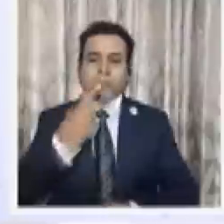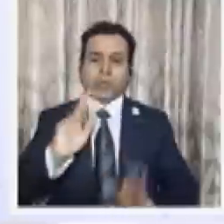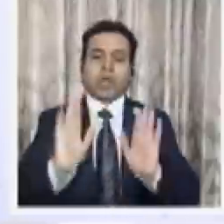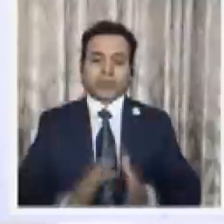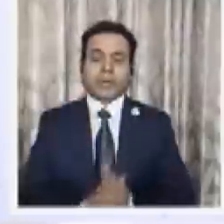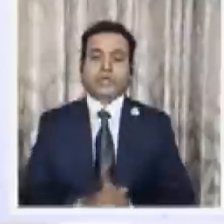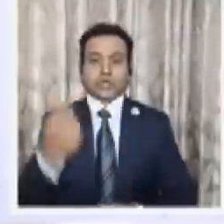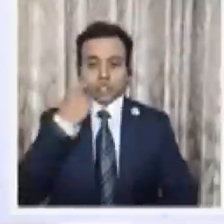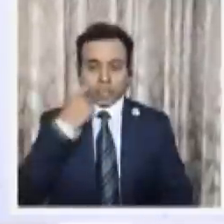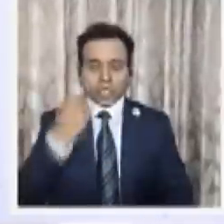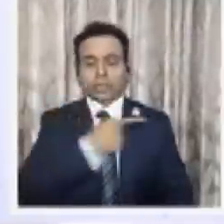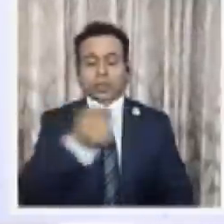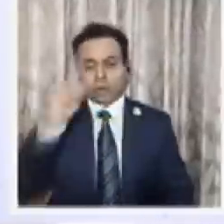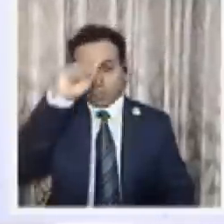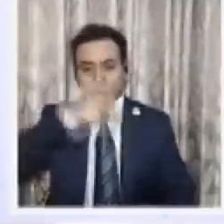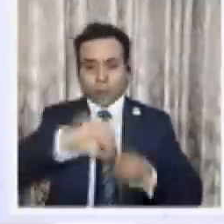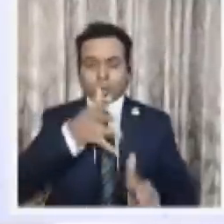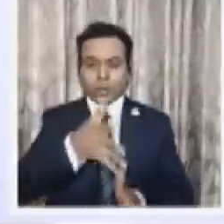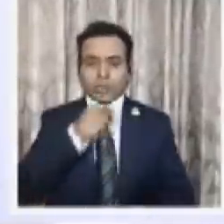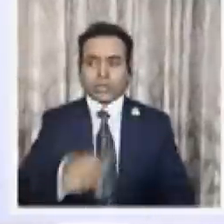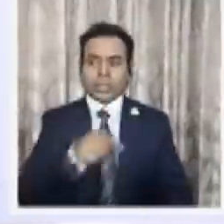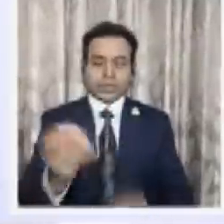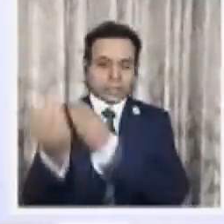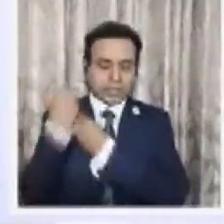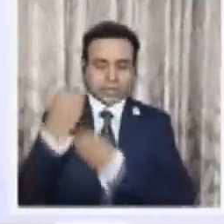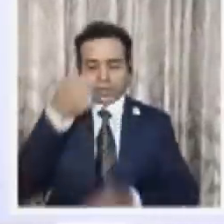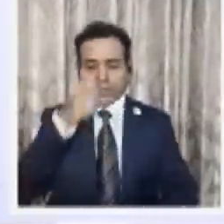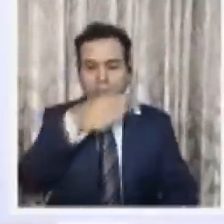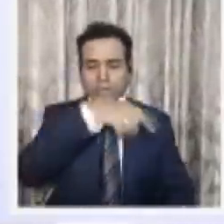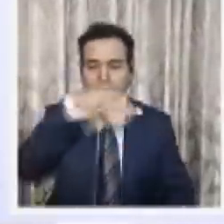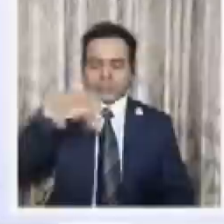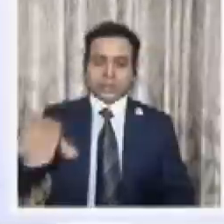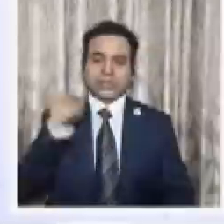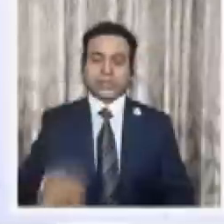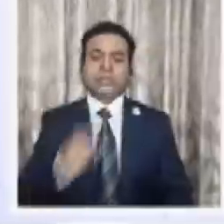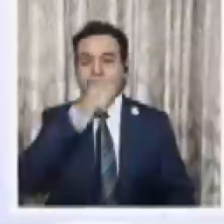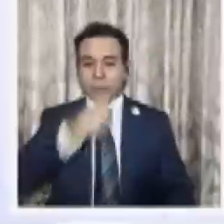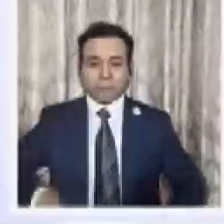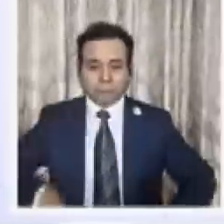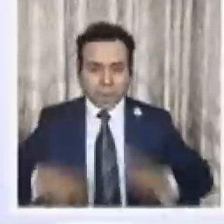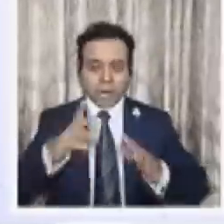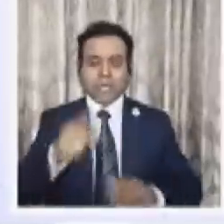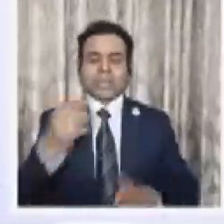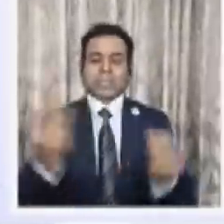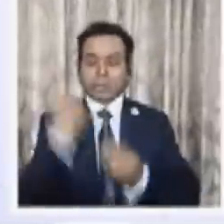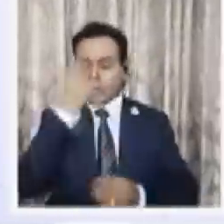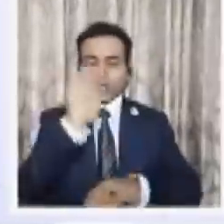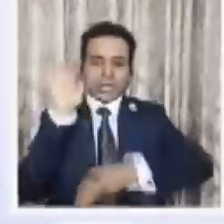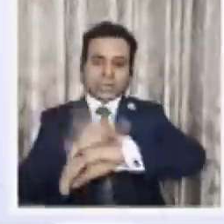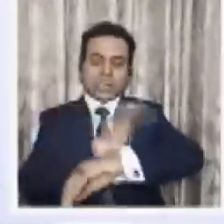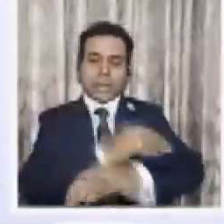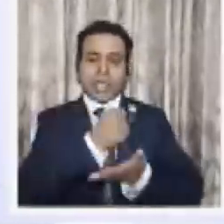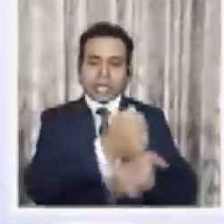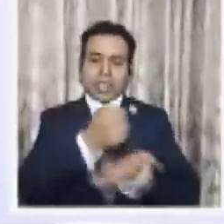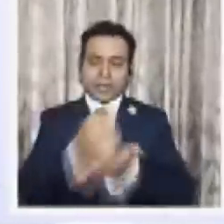পারেন। এবং সরকারের সমস্ত মন্ত্রণালয় সমন্বিতভাবে বন্যা নিয়ন্ত্রণে কাজ করে যাচ্ছেন এবং যারা